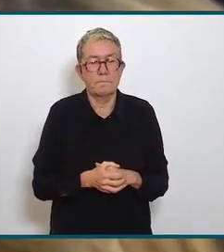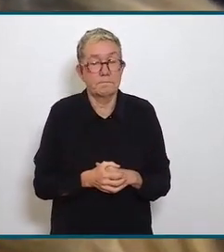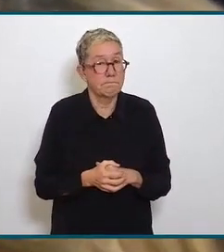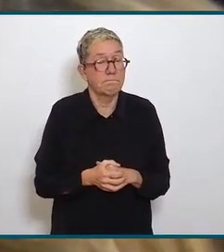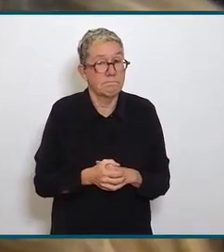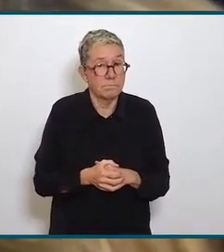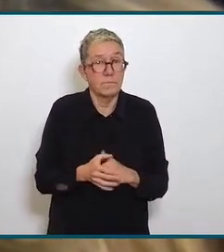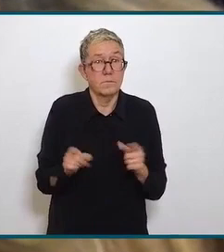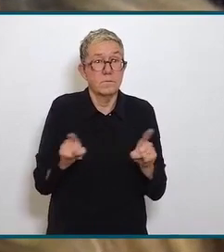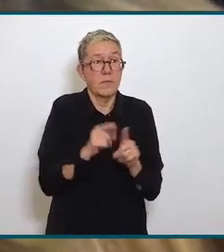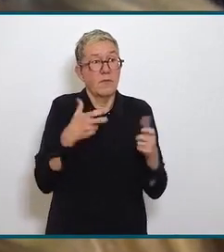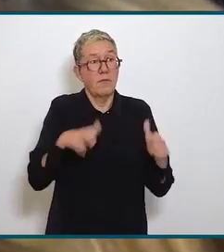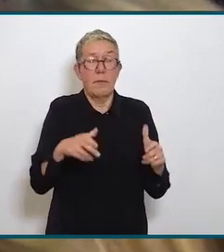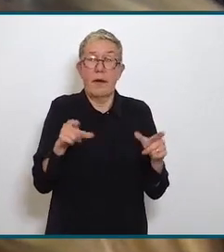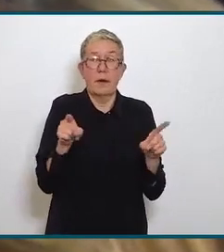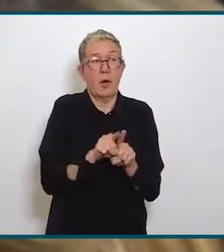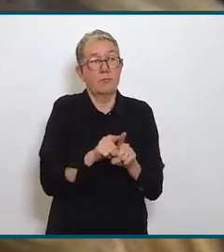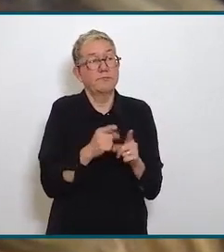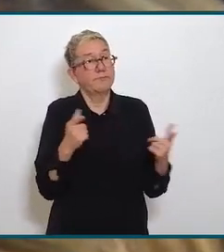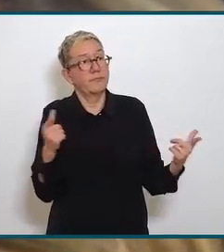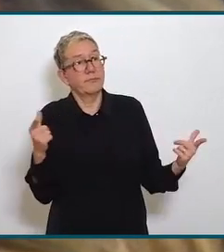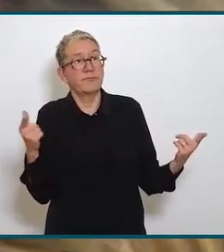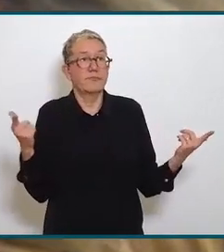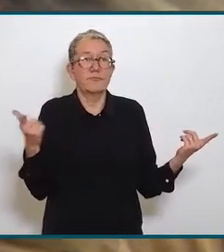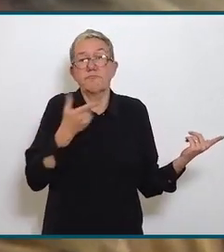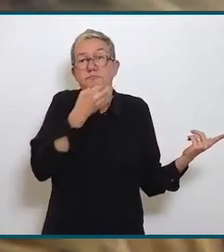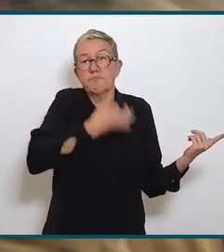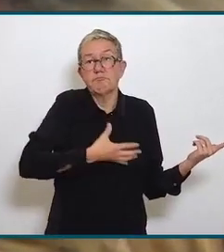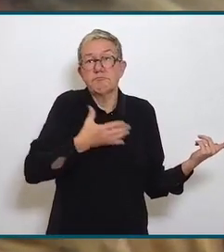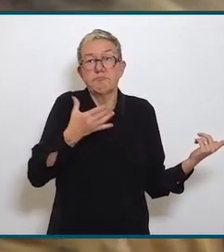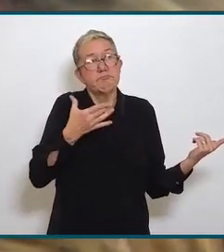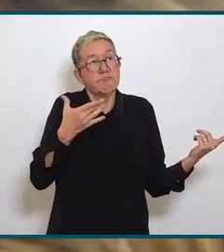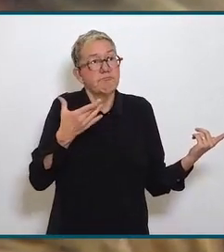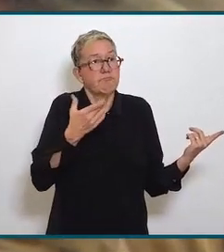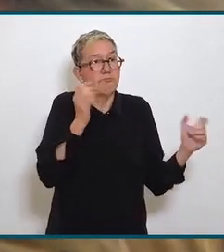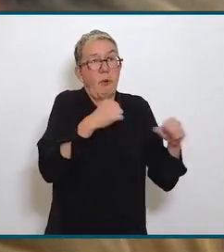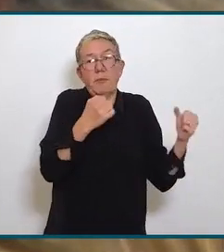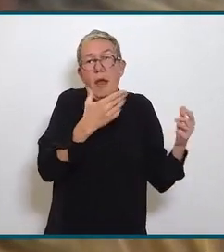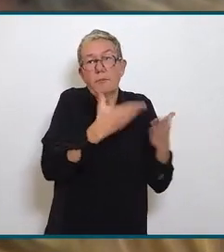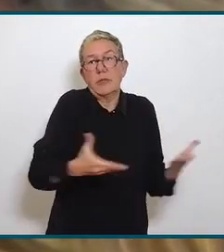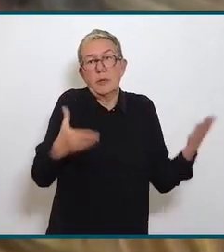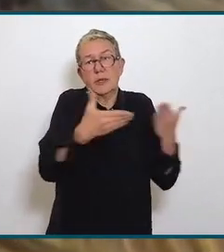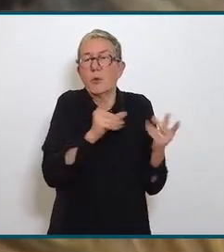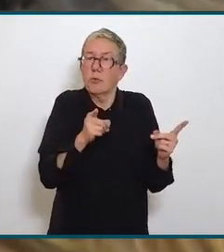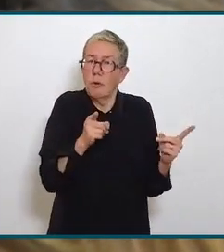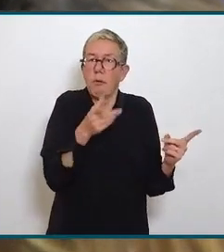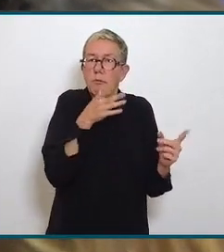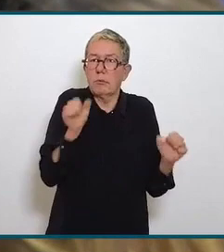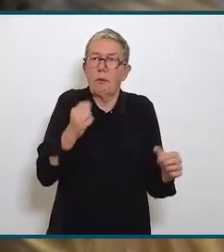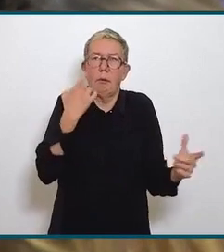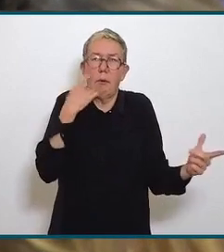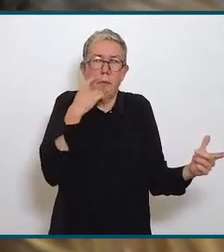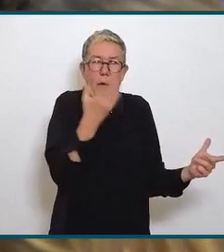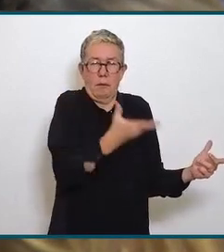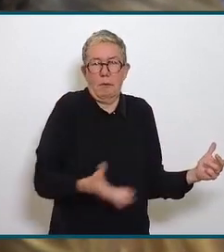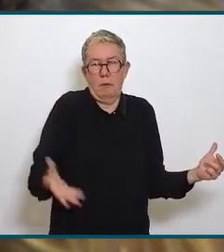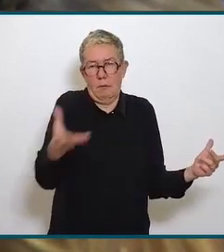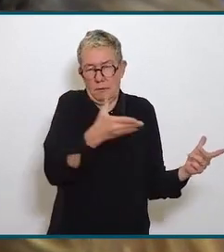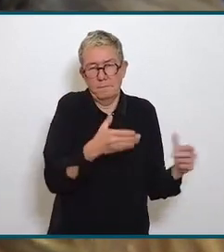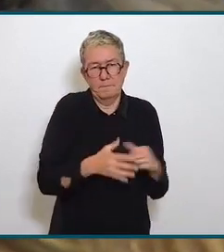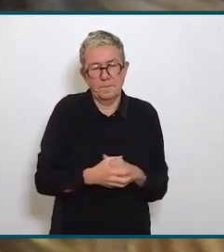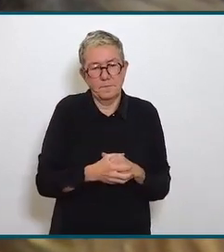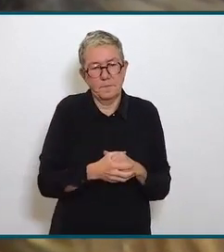pas faire d'angélisme, contrairement aux idées reçues, mais de faire des constats et de livrer une réalité partagée, 3 éléments